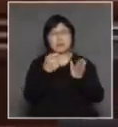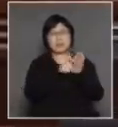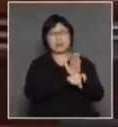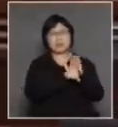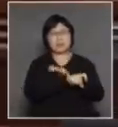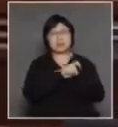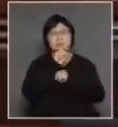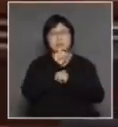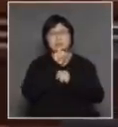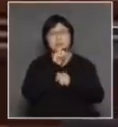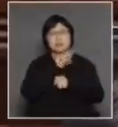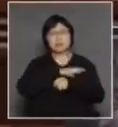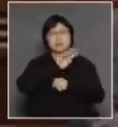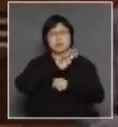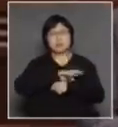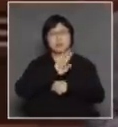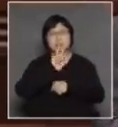係